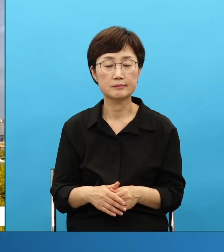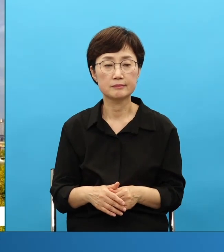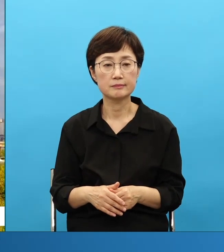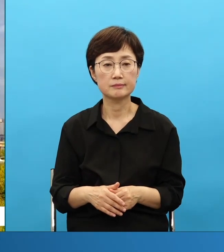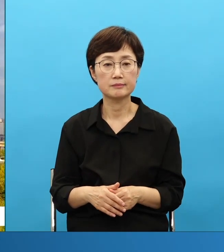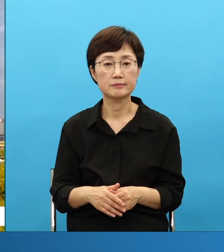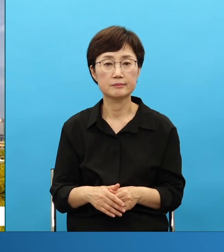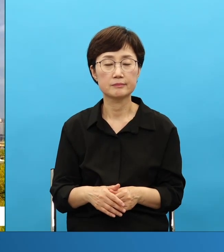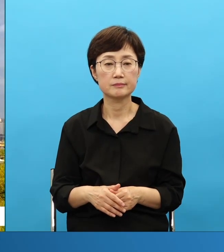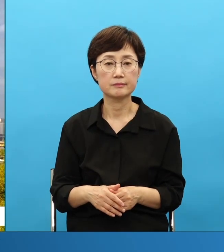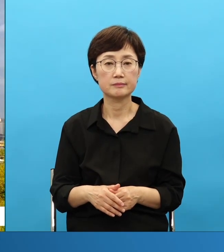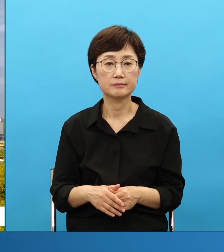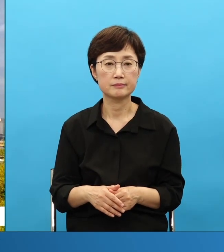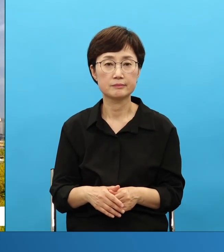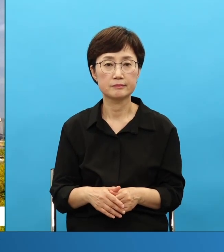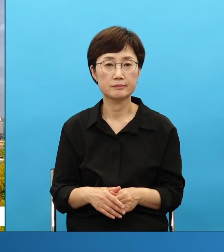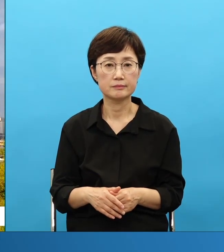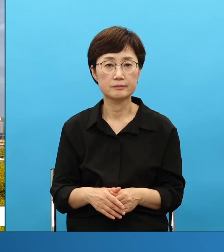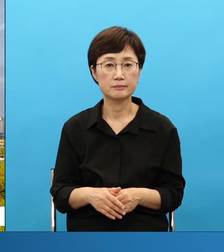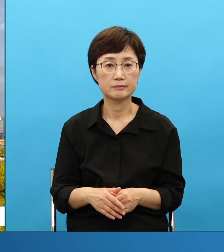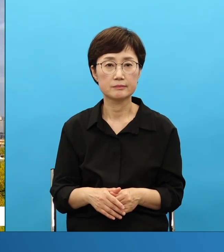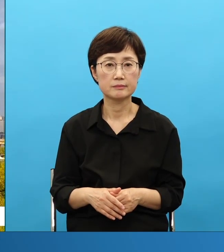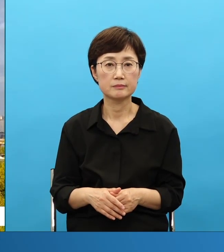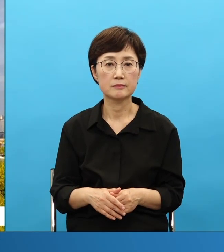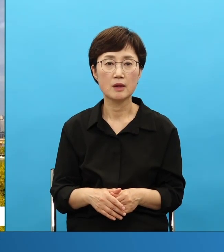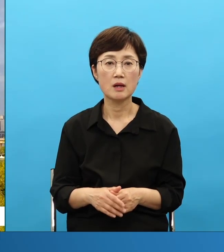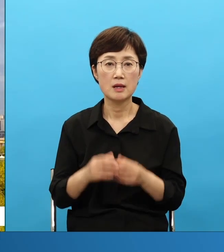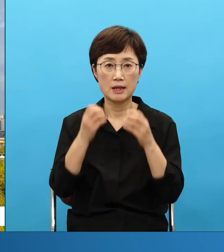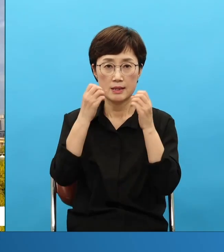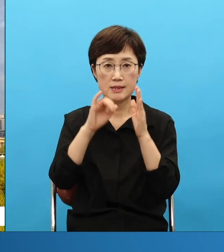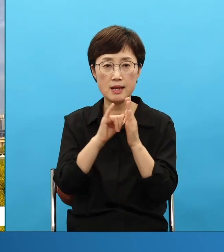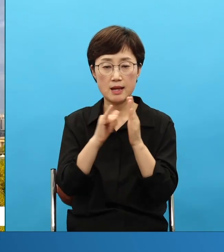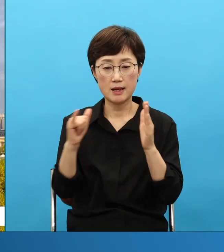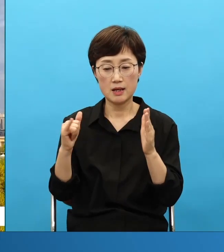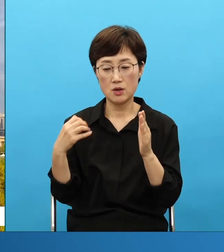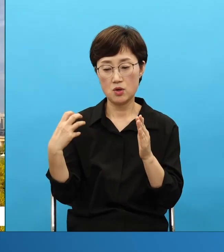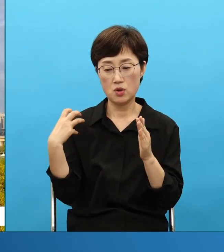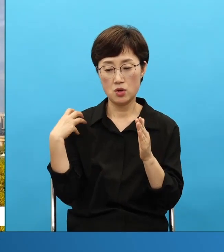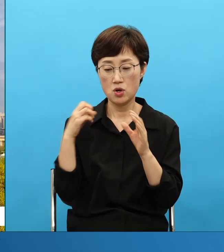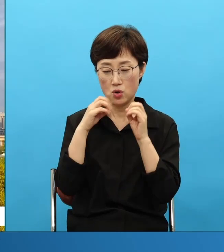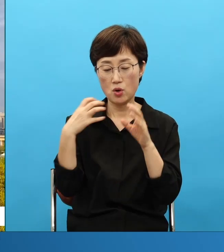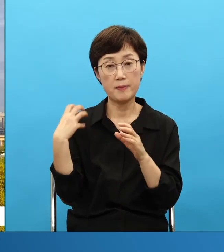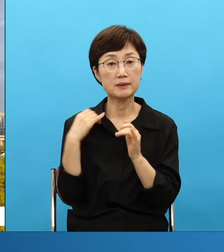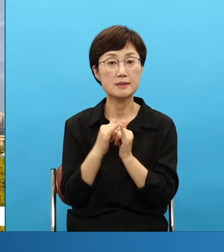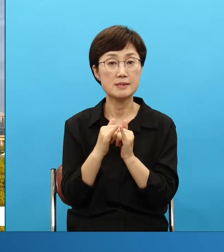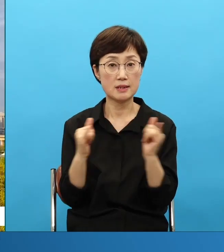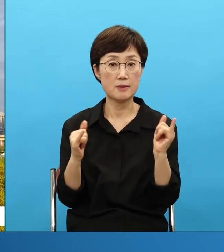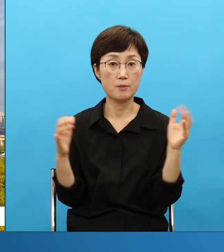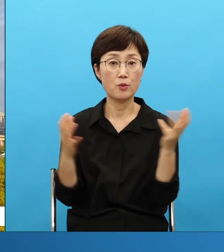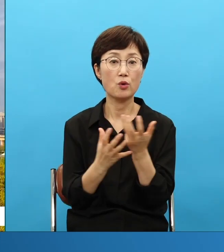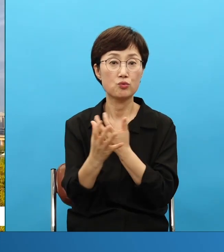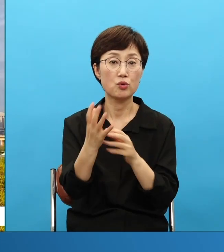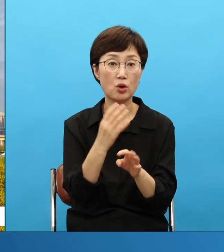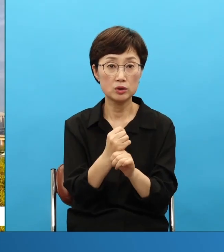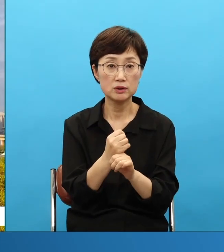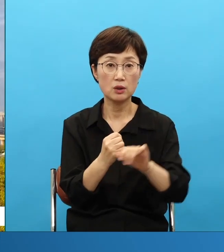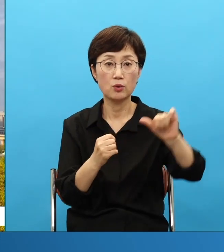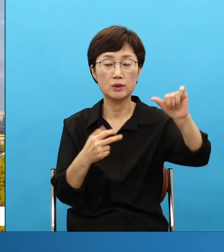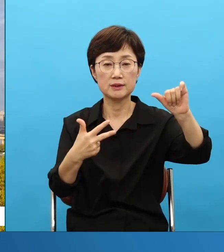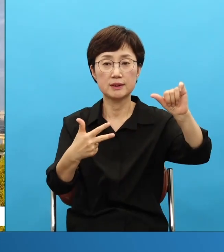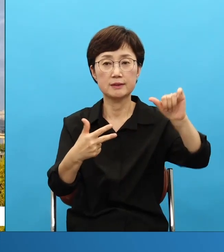주요 일정입니다. 237 새가족 현장사역자 수련회가 오는 7일 덕평 RUTC에서